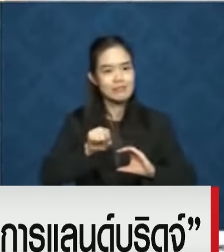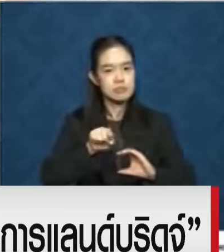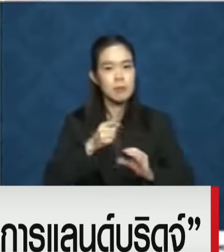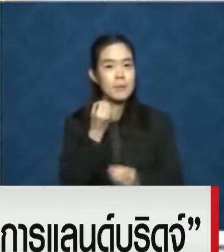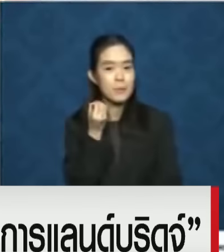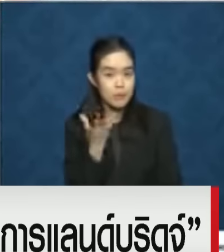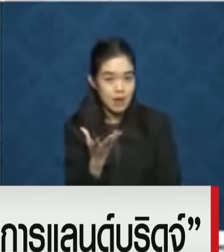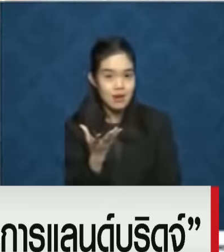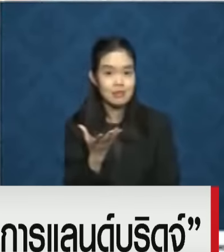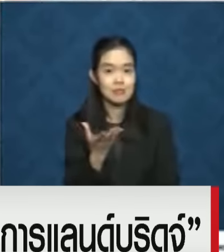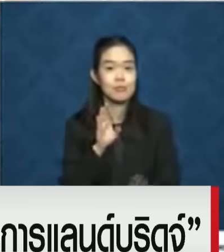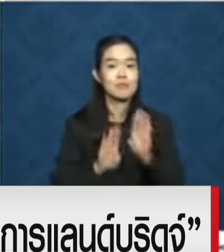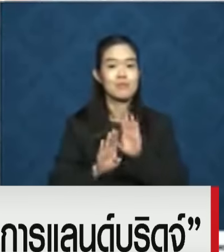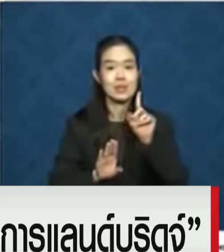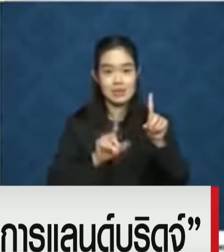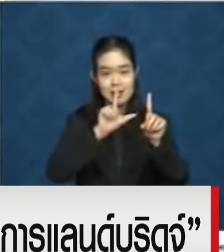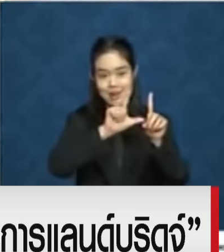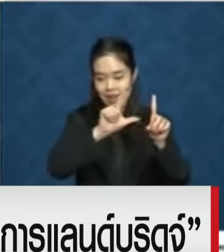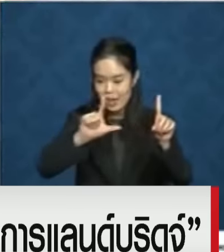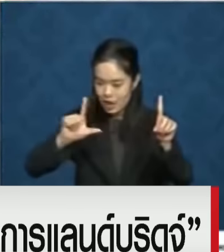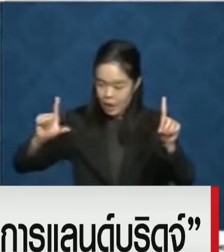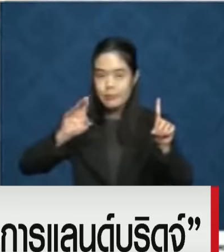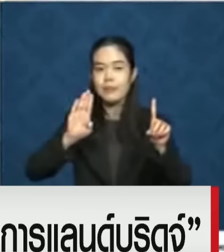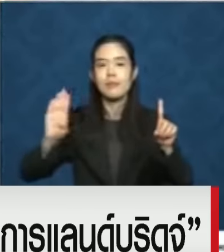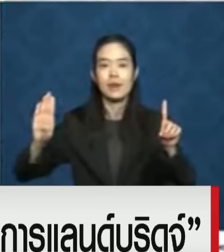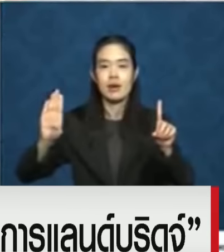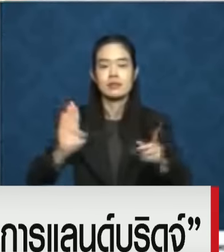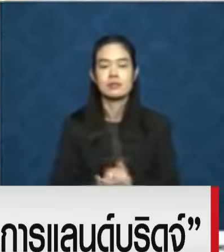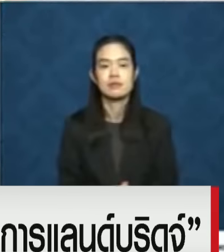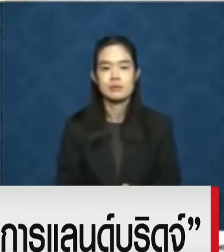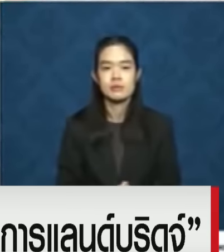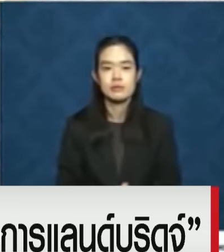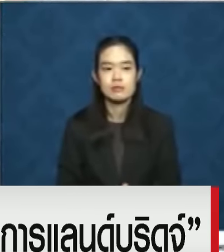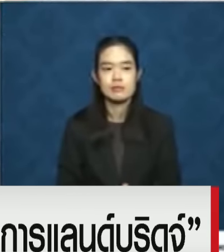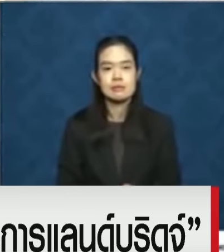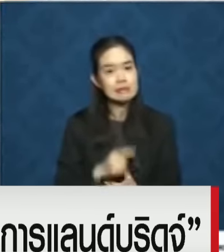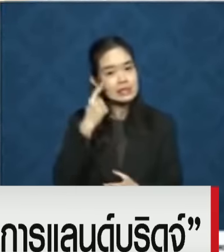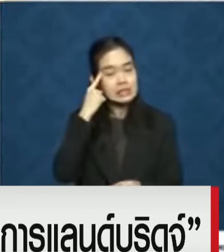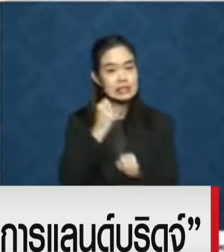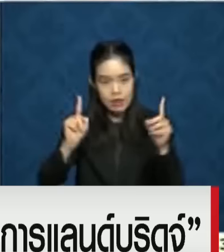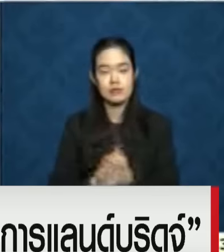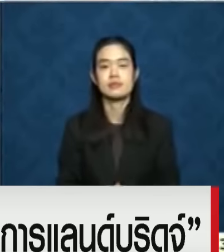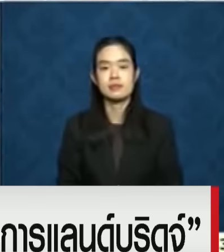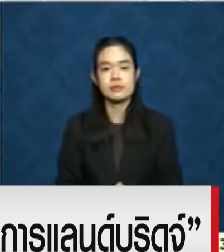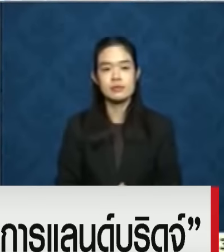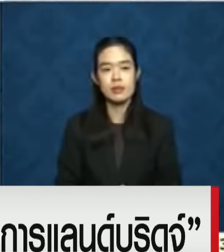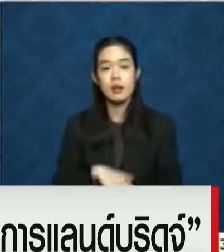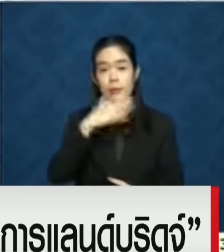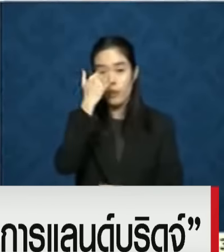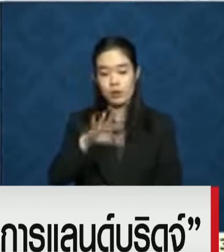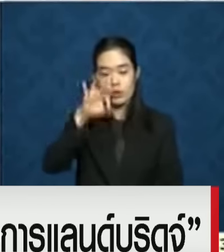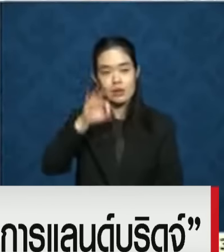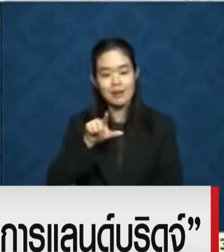คือความฝันกับความจริงอันไหนมันมันยังไงกันแน่ทั้งหมดนี่คือความฝันอย่างนั้นหรือรัฐมนตรีมนพรตอบเลย